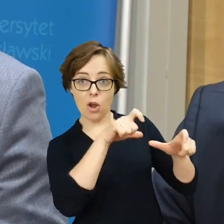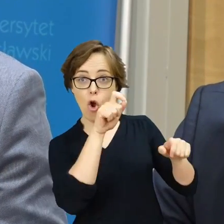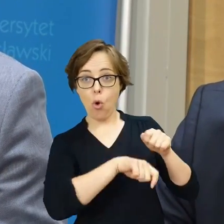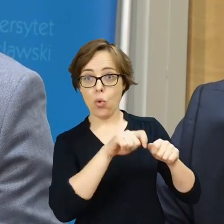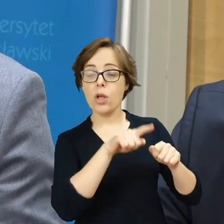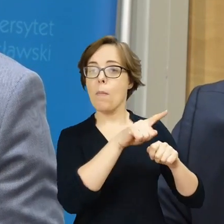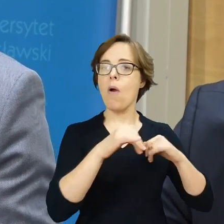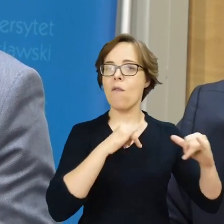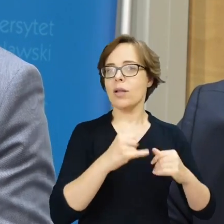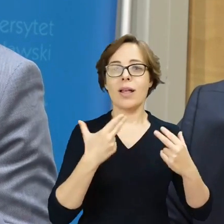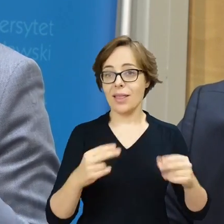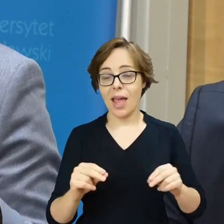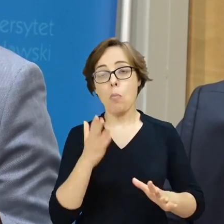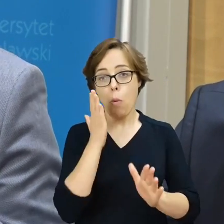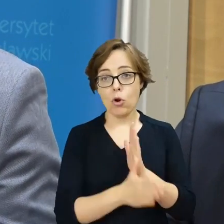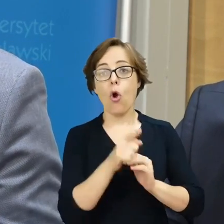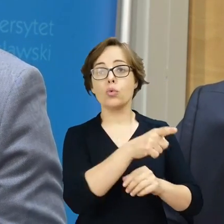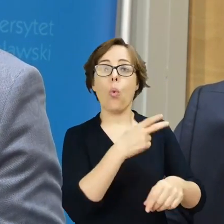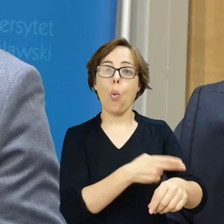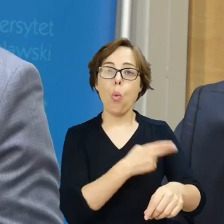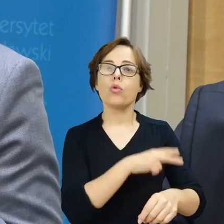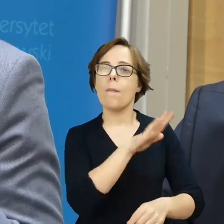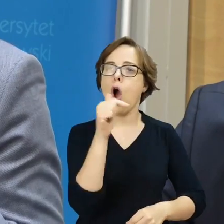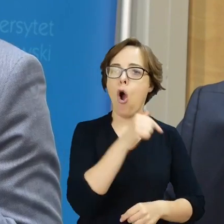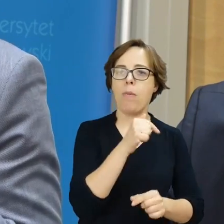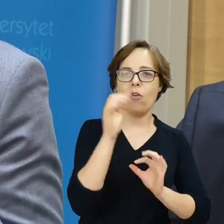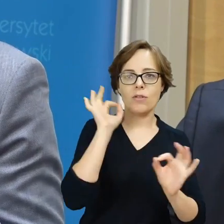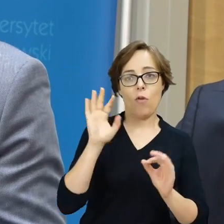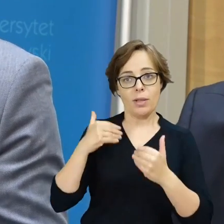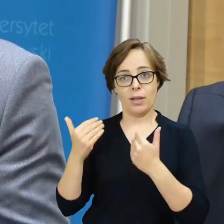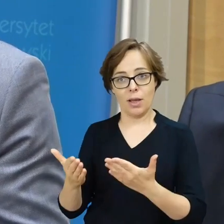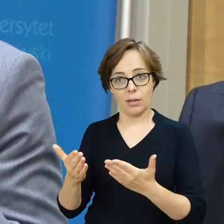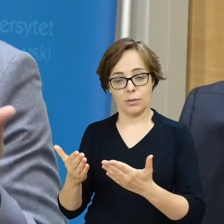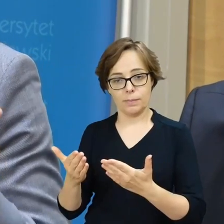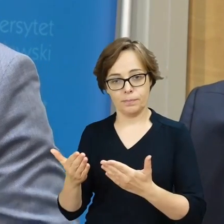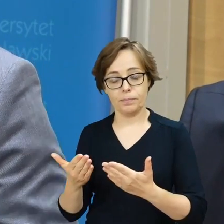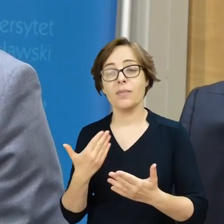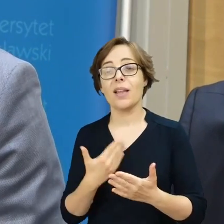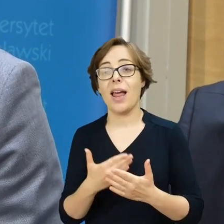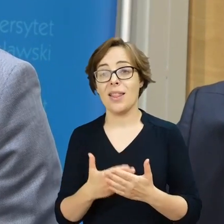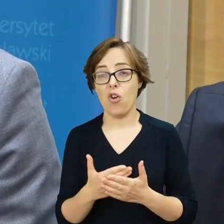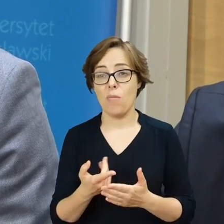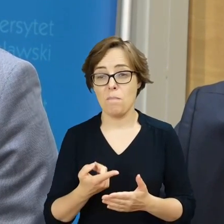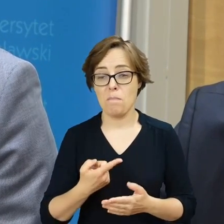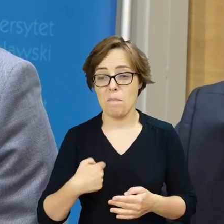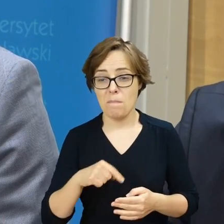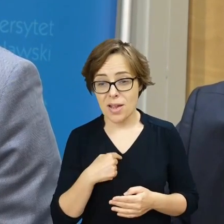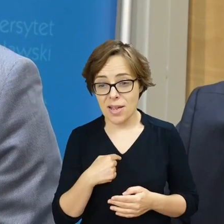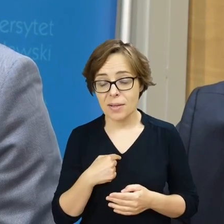do udzielenia informacji i my tak naprawdę wchodzimy w to, czego nam robić nie wolno, jako właściwie z konstytucji,